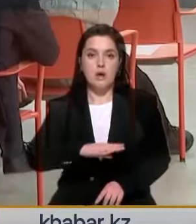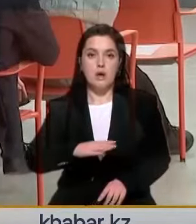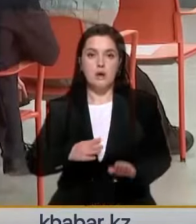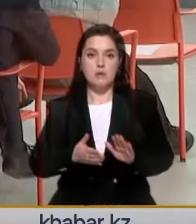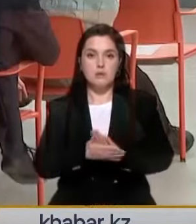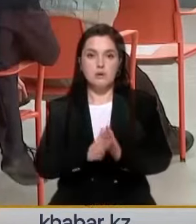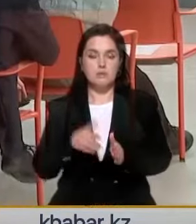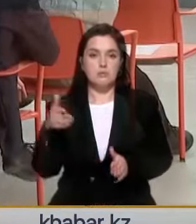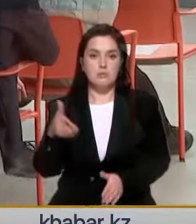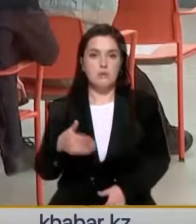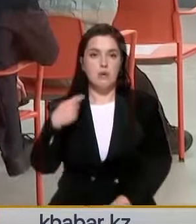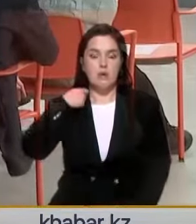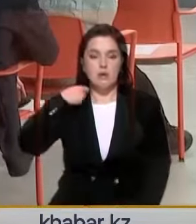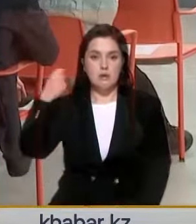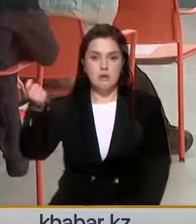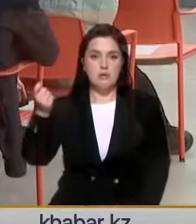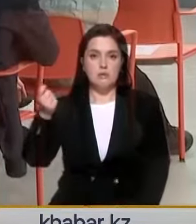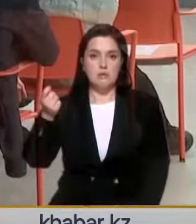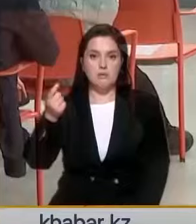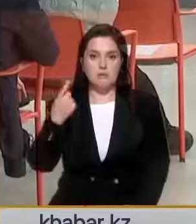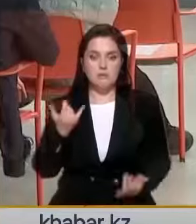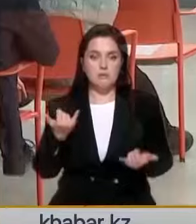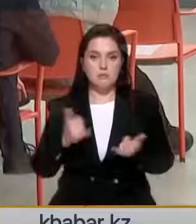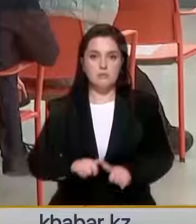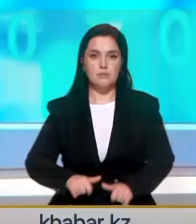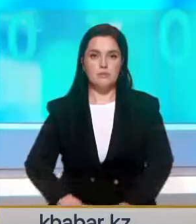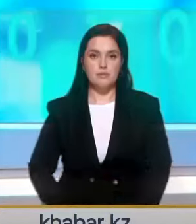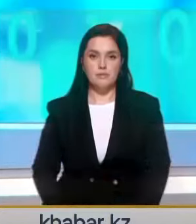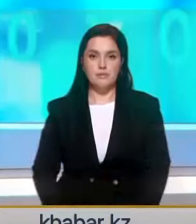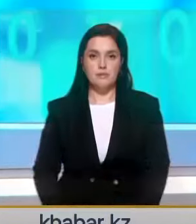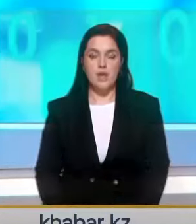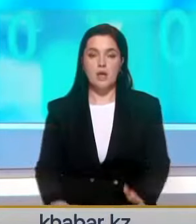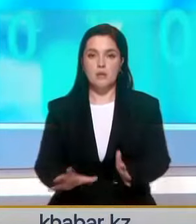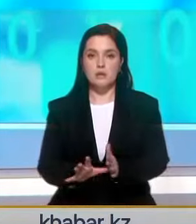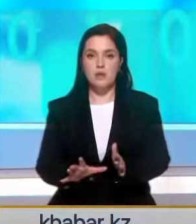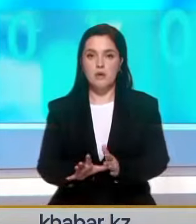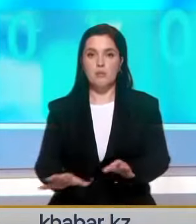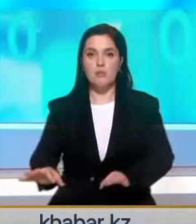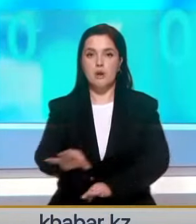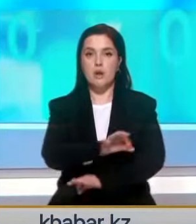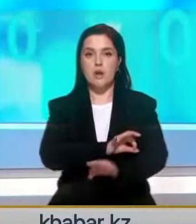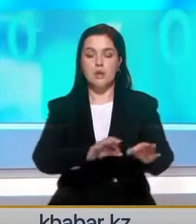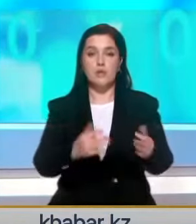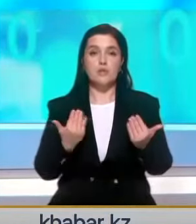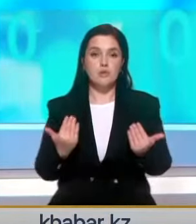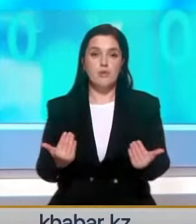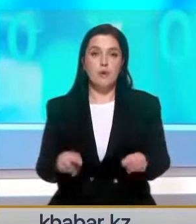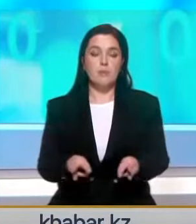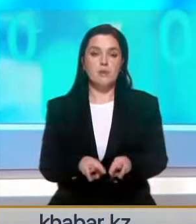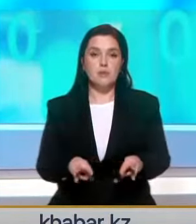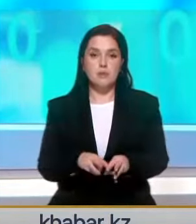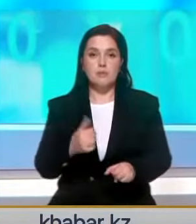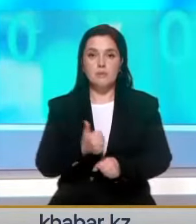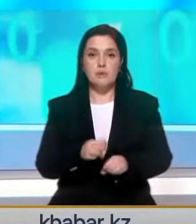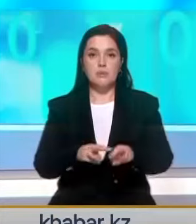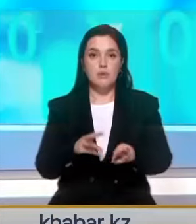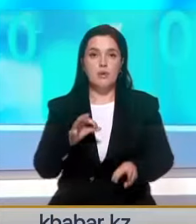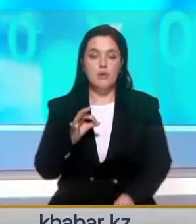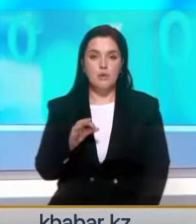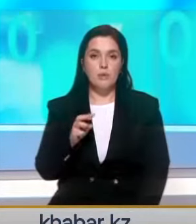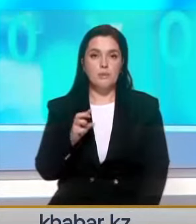шаг это конечно большой вопрос большого недоумения цифровые проекты рассмотрели сегодня и в правительстве премьер-министр